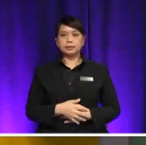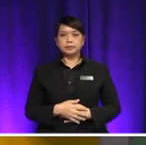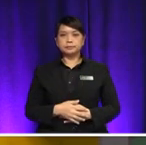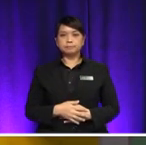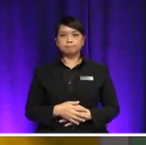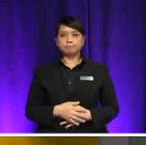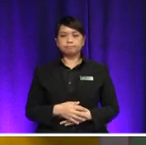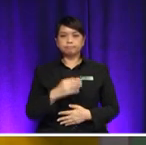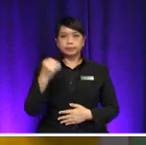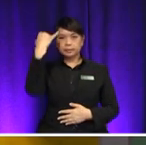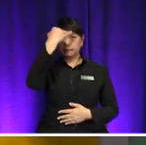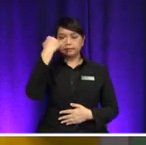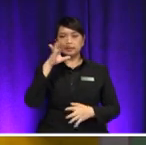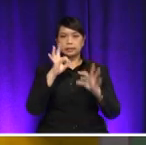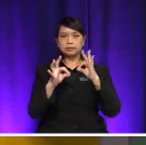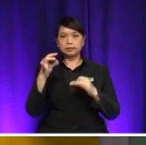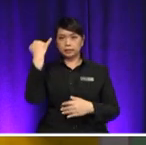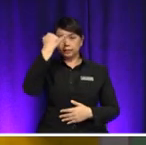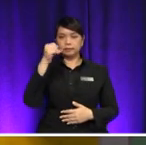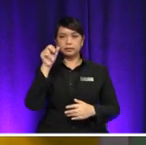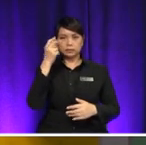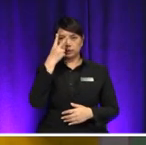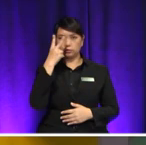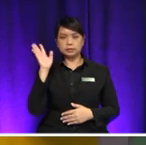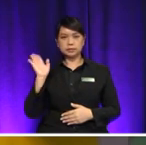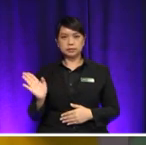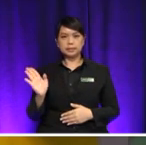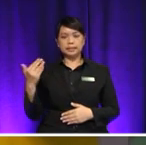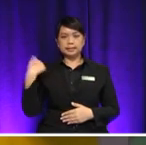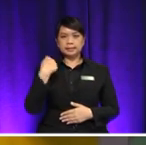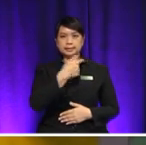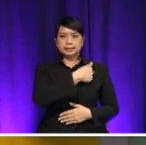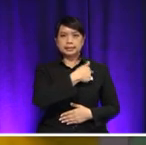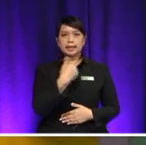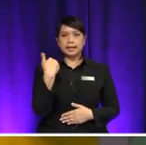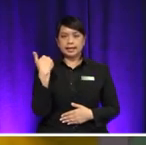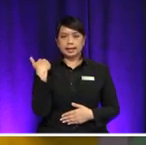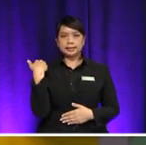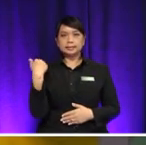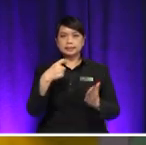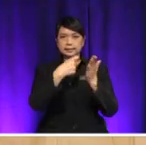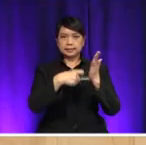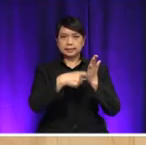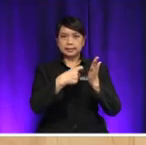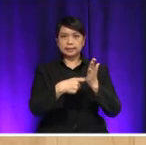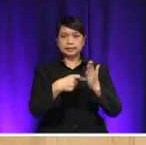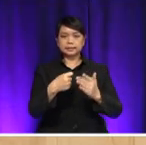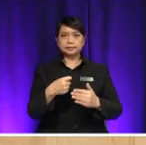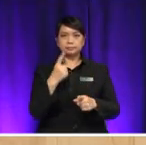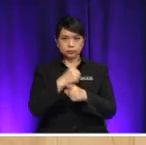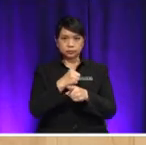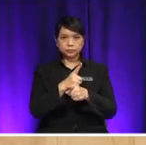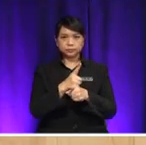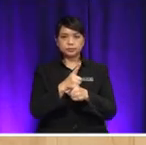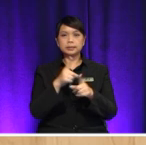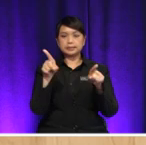dan Ivan kalau event perasaan kita udah ada nilai kan untuk indeks harga 2017 berasaskan 2015 adalah